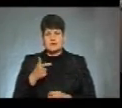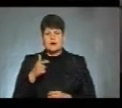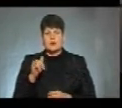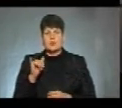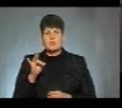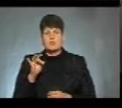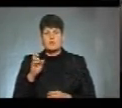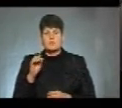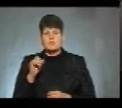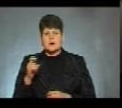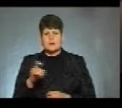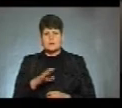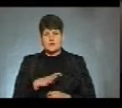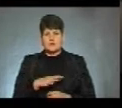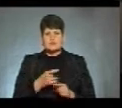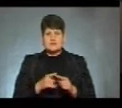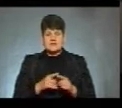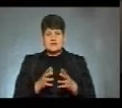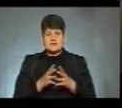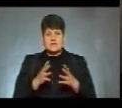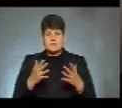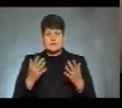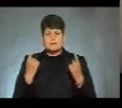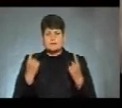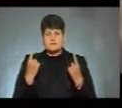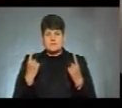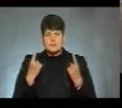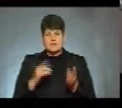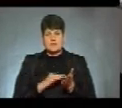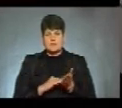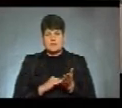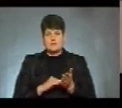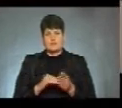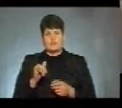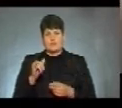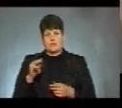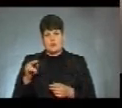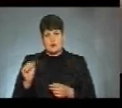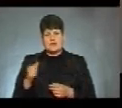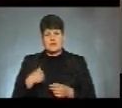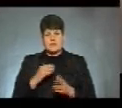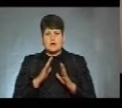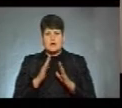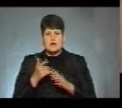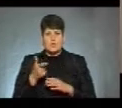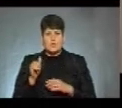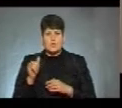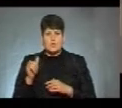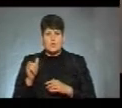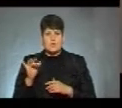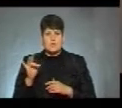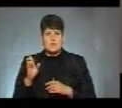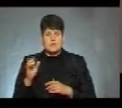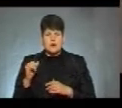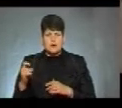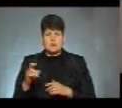це найбільший бій в літописі УПА, найбільший в літописі УПА. То я на Гурба був, і навіть там